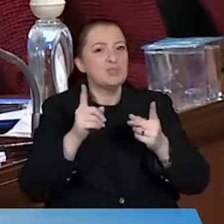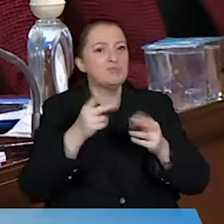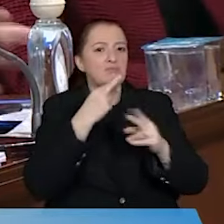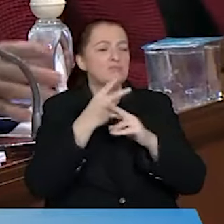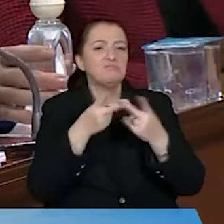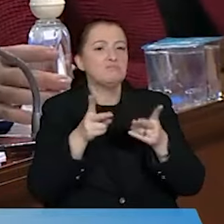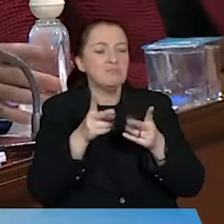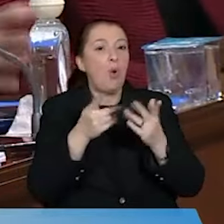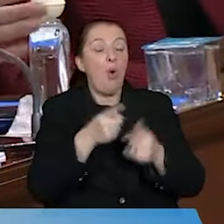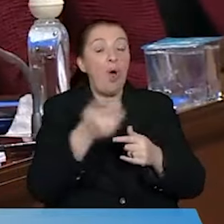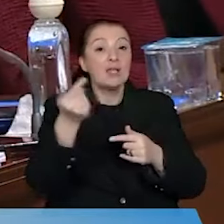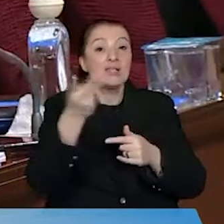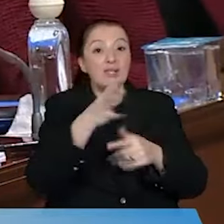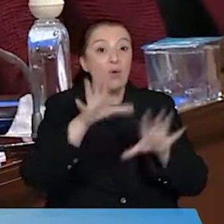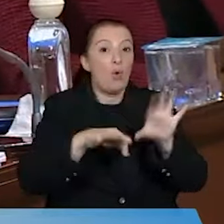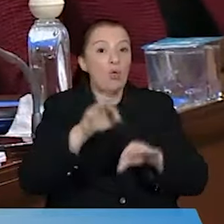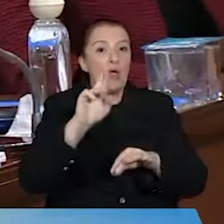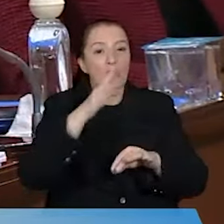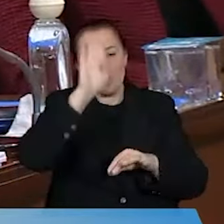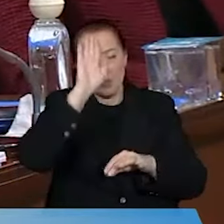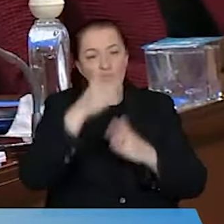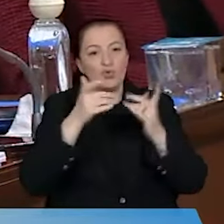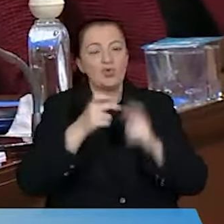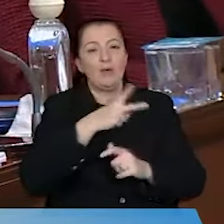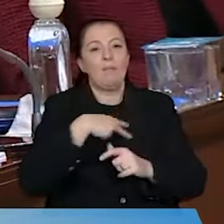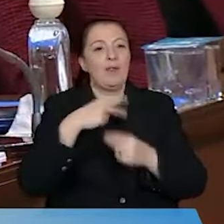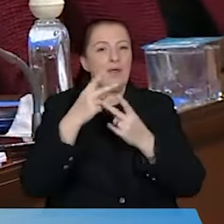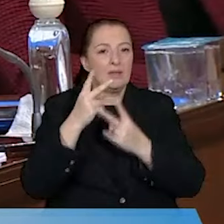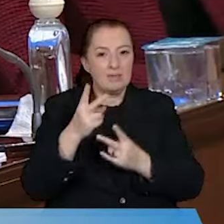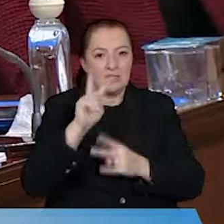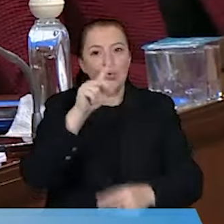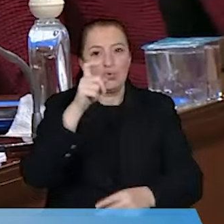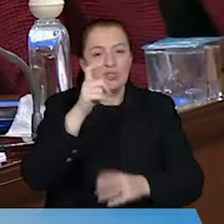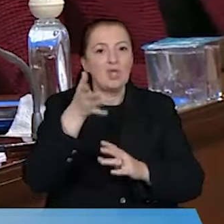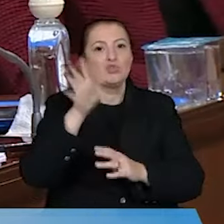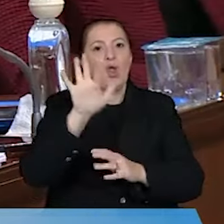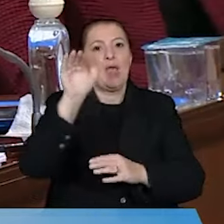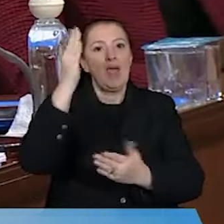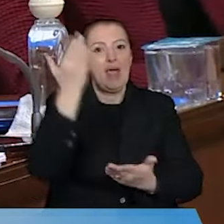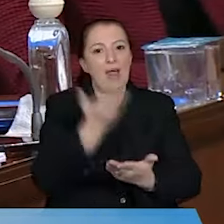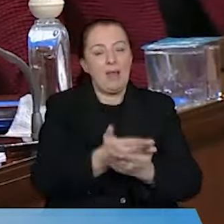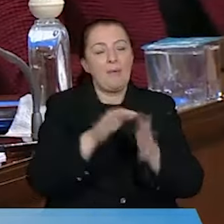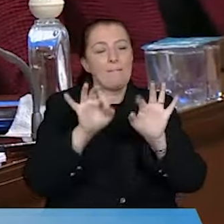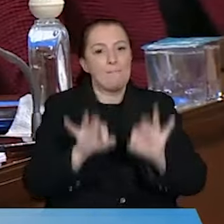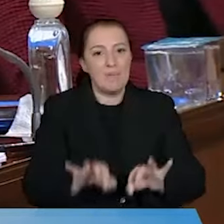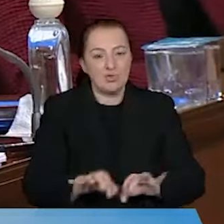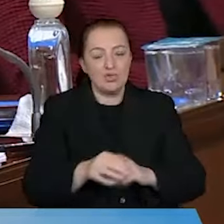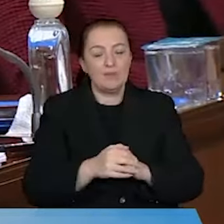konuşulabilir. Tabii Sayıştay raporu da şükür ki İstanbul Büyükşehir Belediye'mize 2019'dan sonra gelmeye başladı. Bu da güzel bir şey.